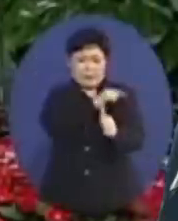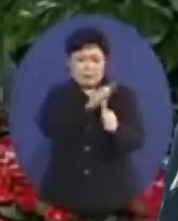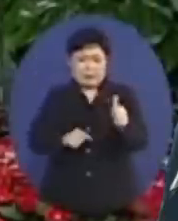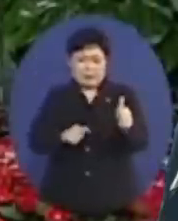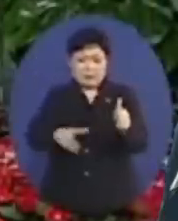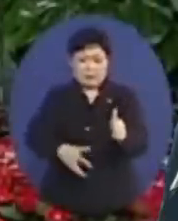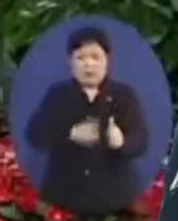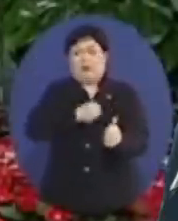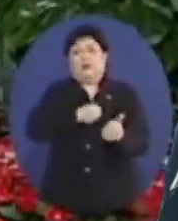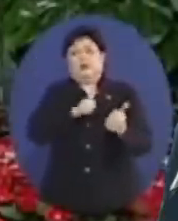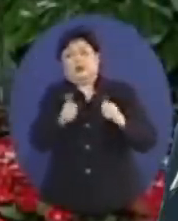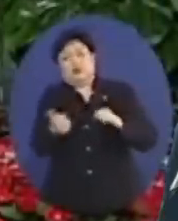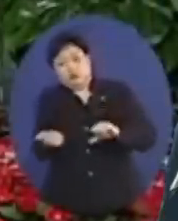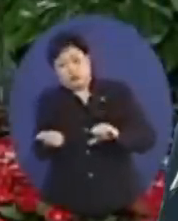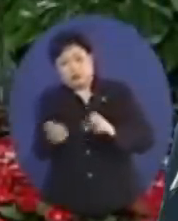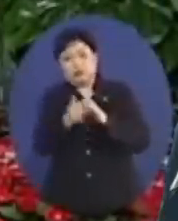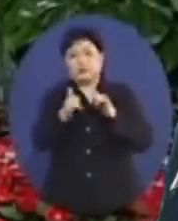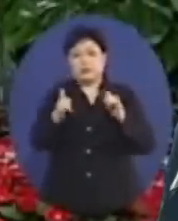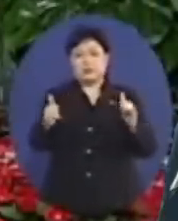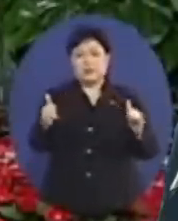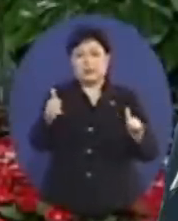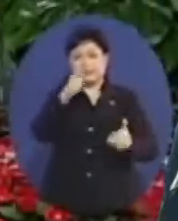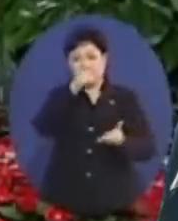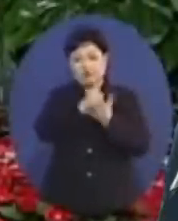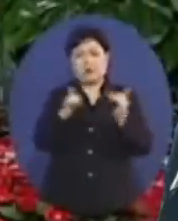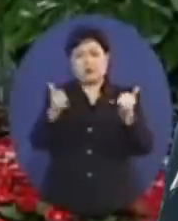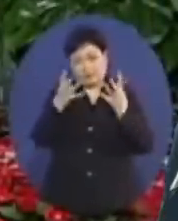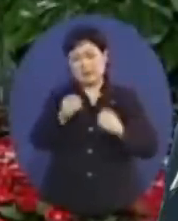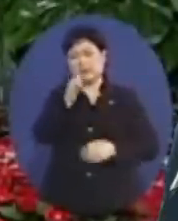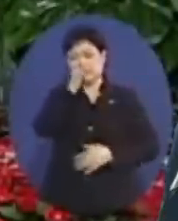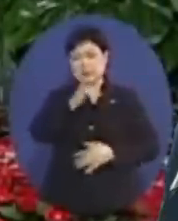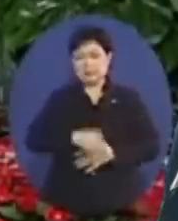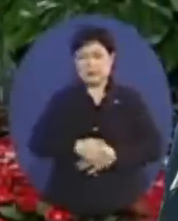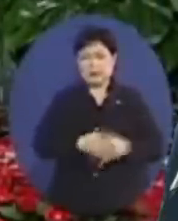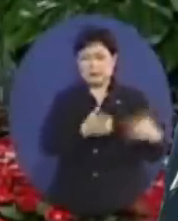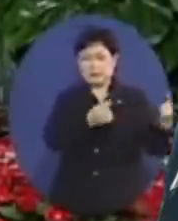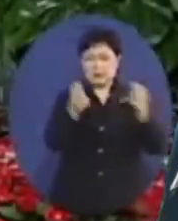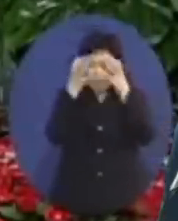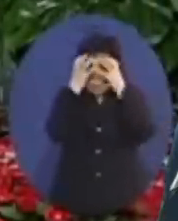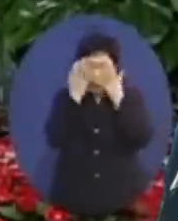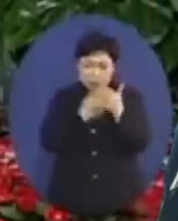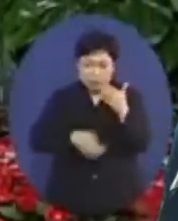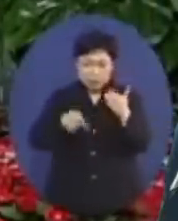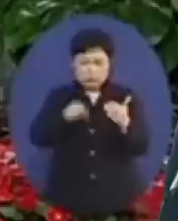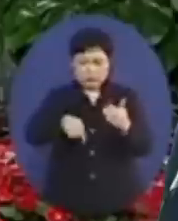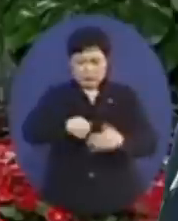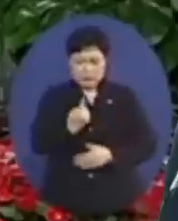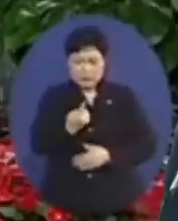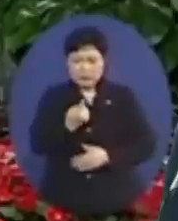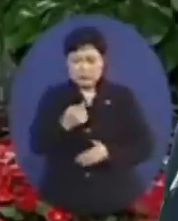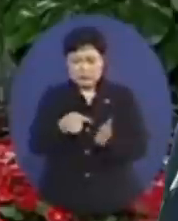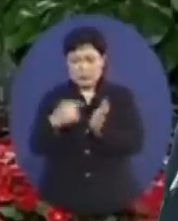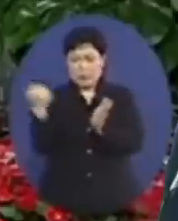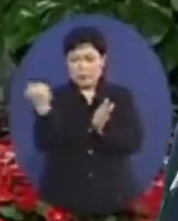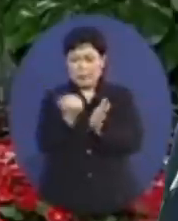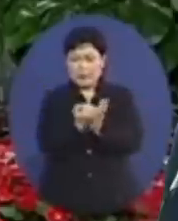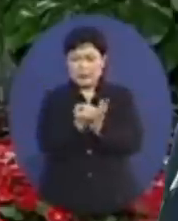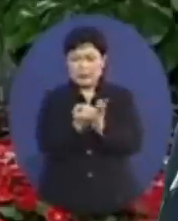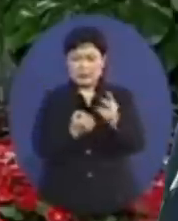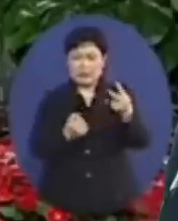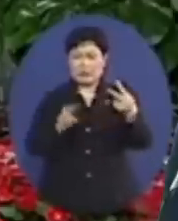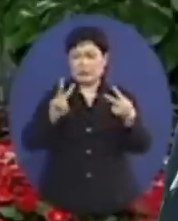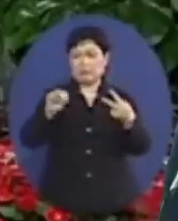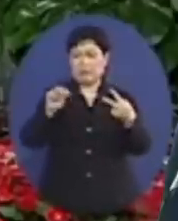충격으로 죽는 죄인들도 많이 있었습니다. 그러한 고통 가운데 자신이 못 박힐 2m